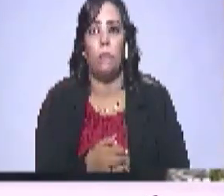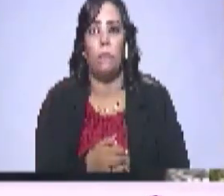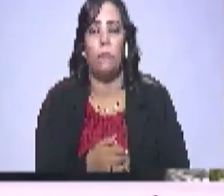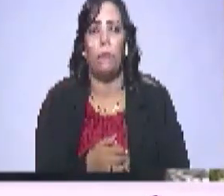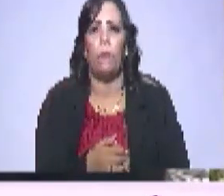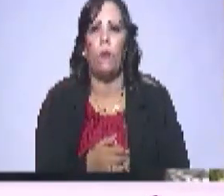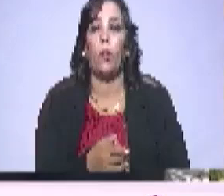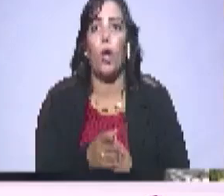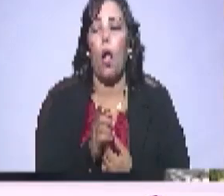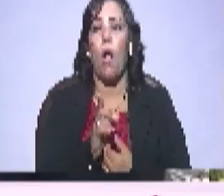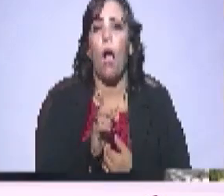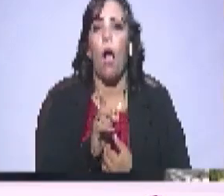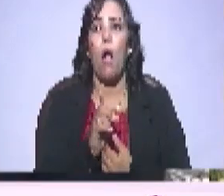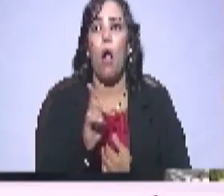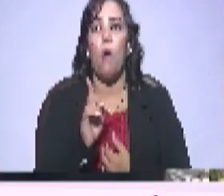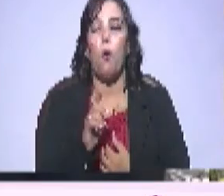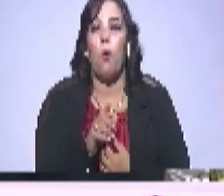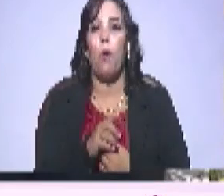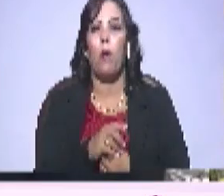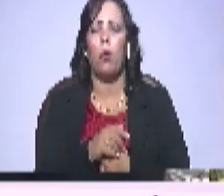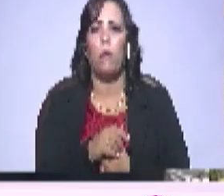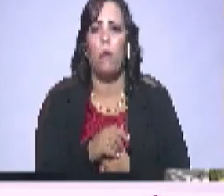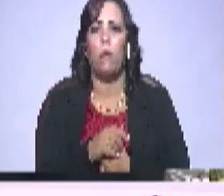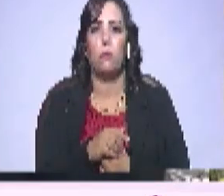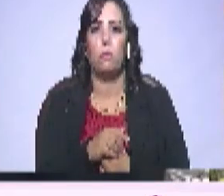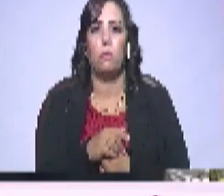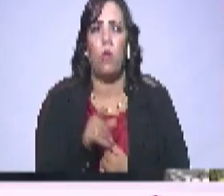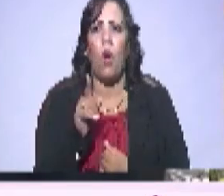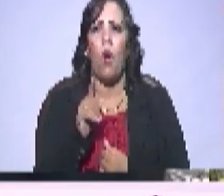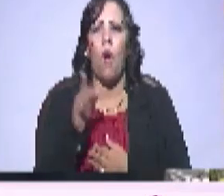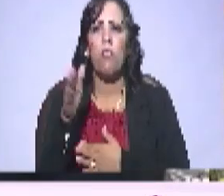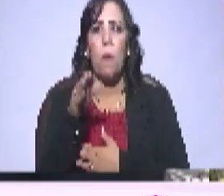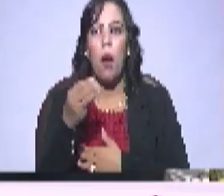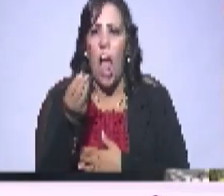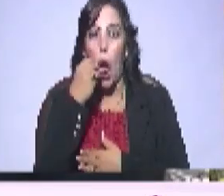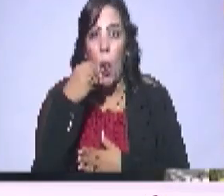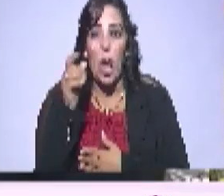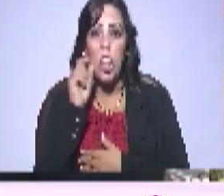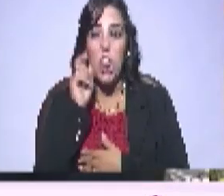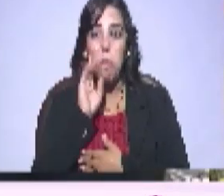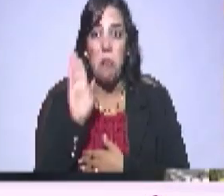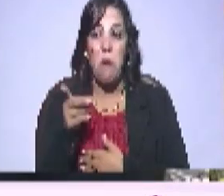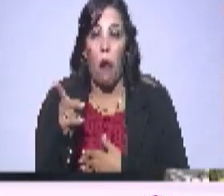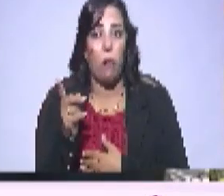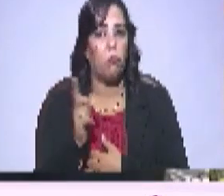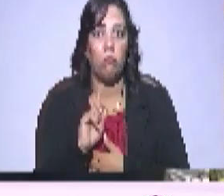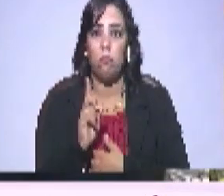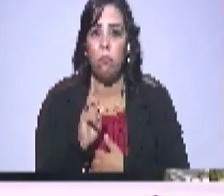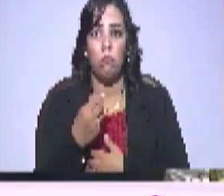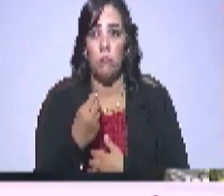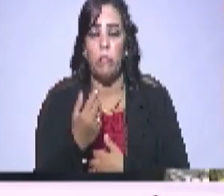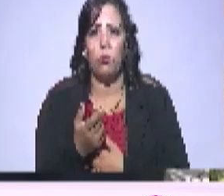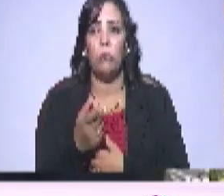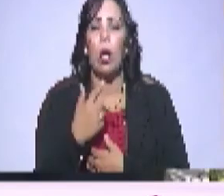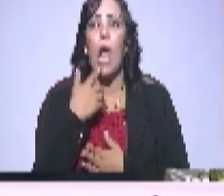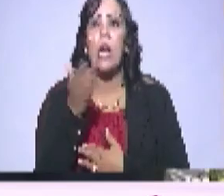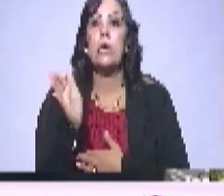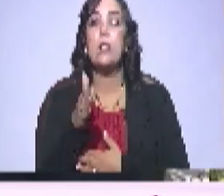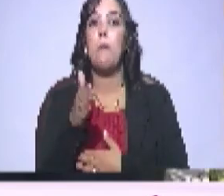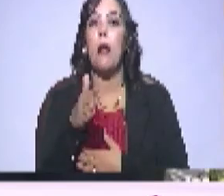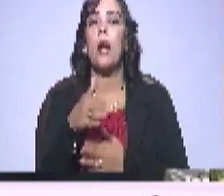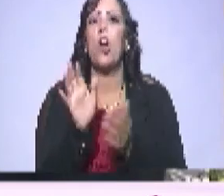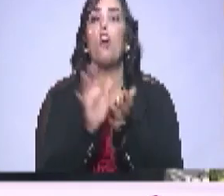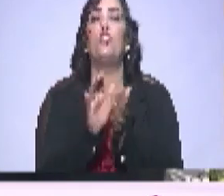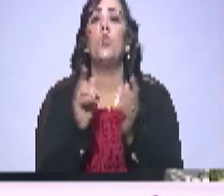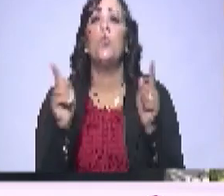هو الانتاج اكل الدم. لا بص حضرتك السمك ده السمك القرش ده سمك